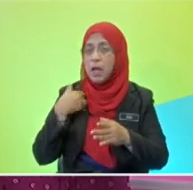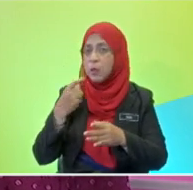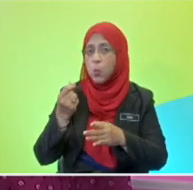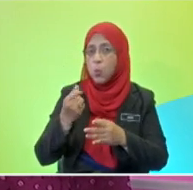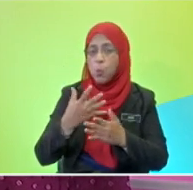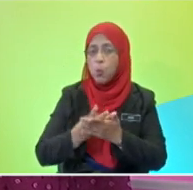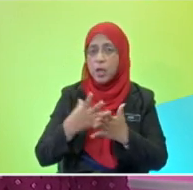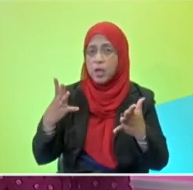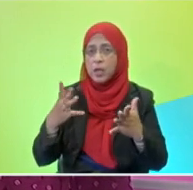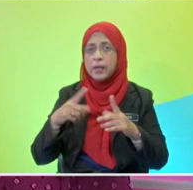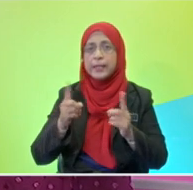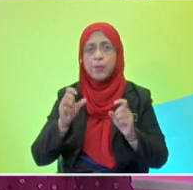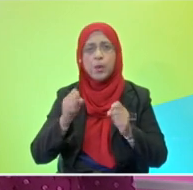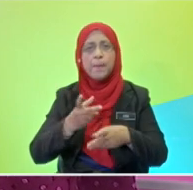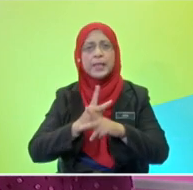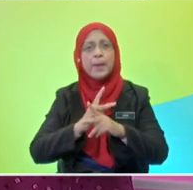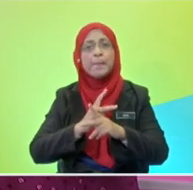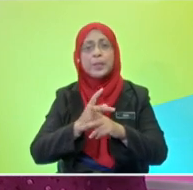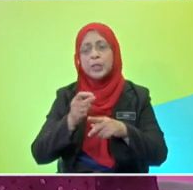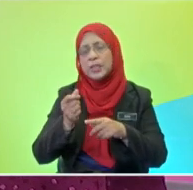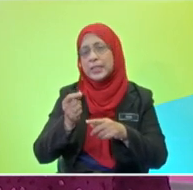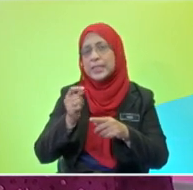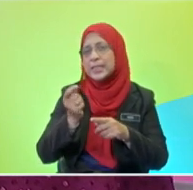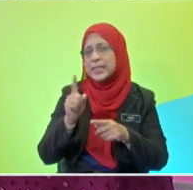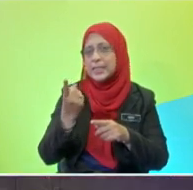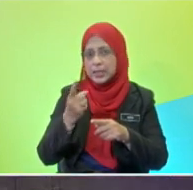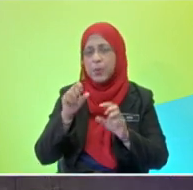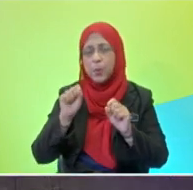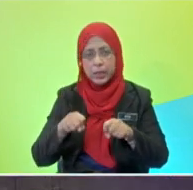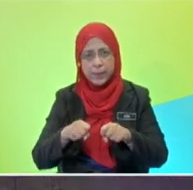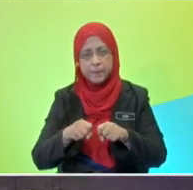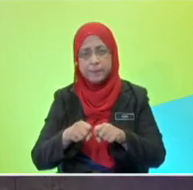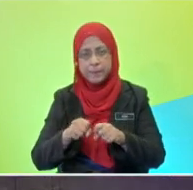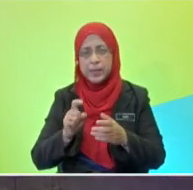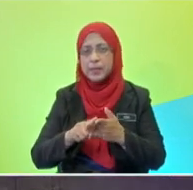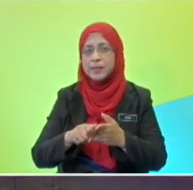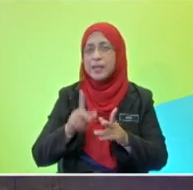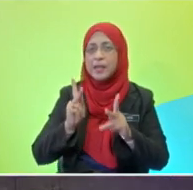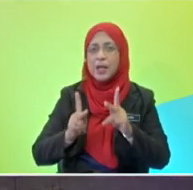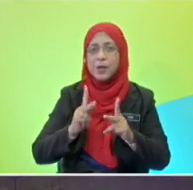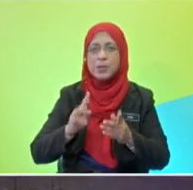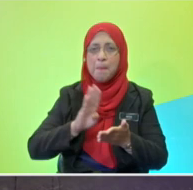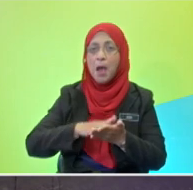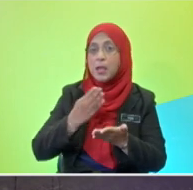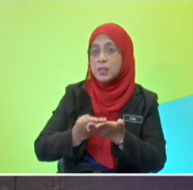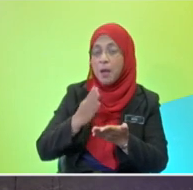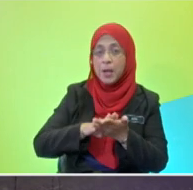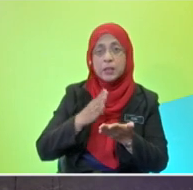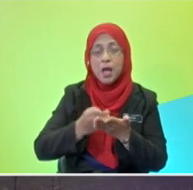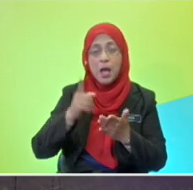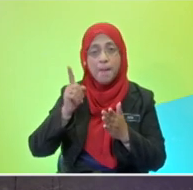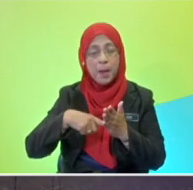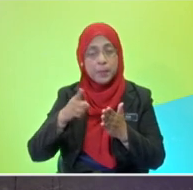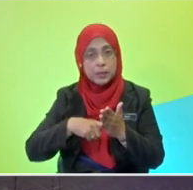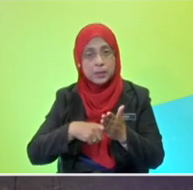menyumbangkan mengikut kemampuan kita kemudian melebihkan masakan Nabi Shallallahu Alaihi Wasallam sendiri senantiasa